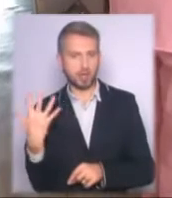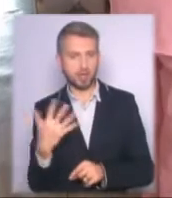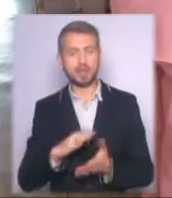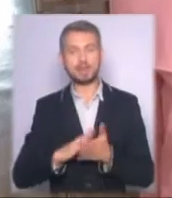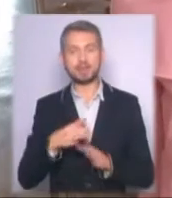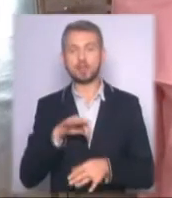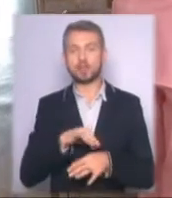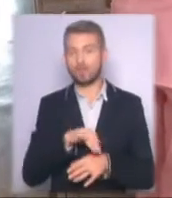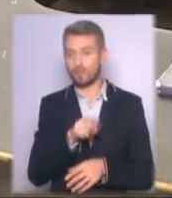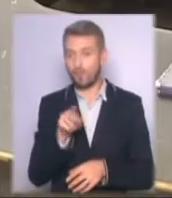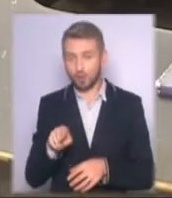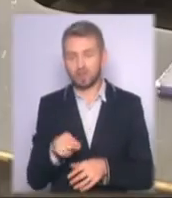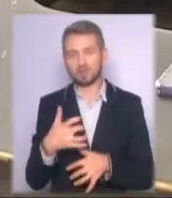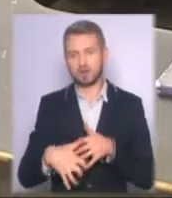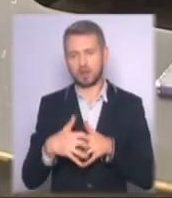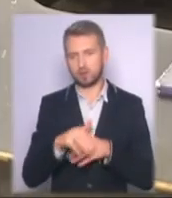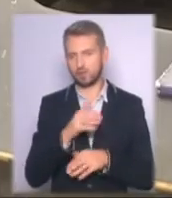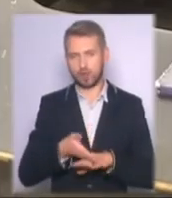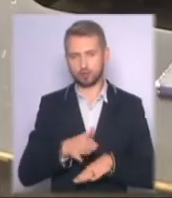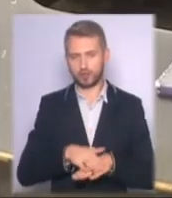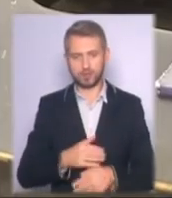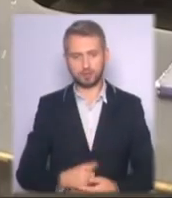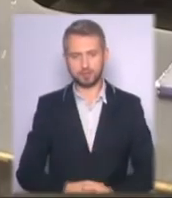хворих розцінюється як середнього ступеня важкості.